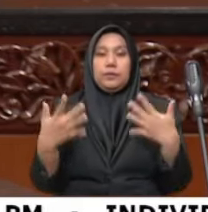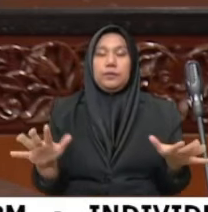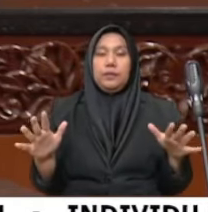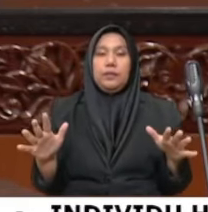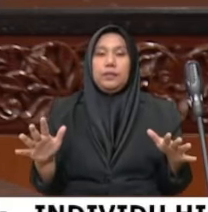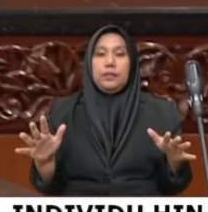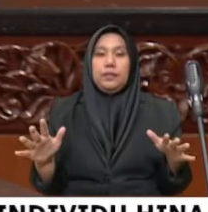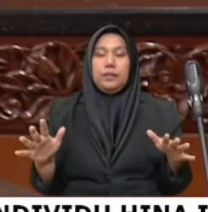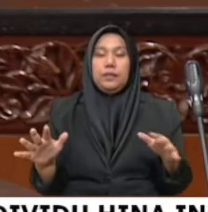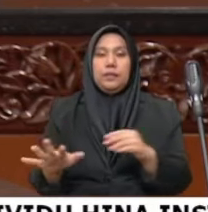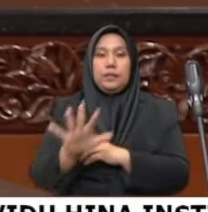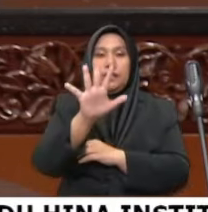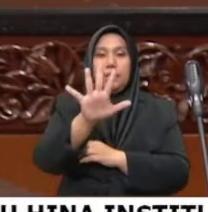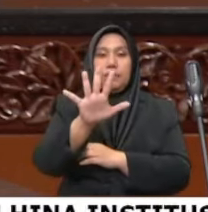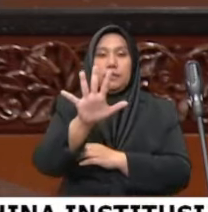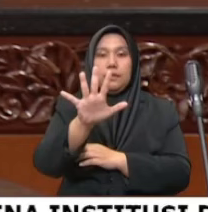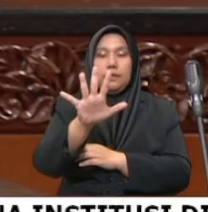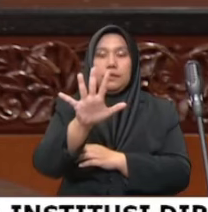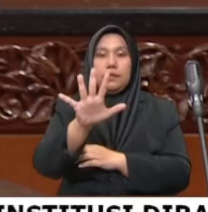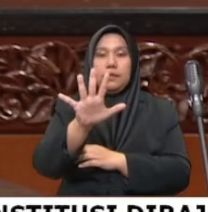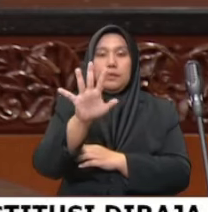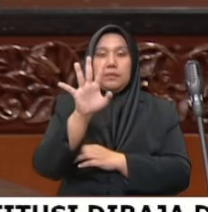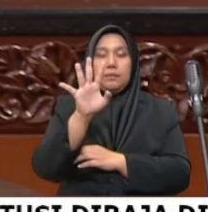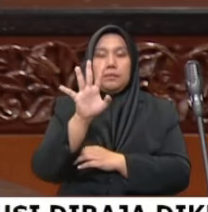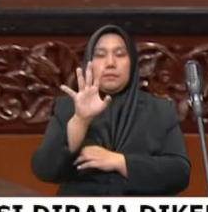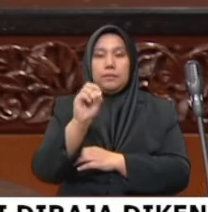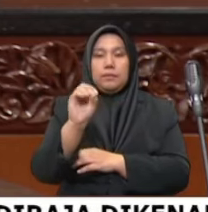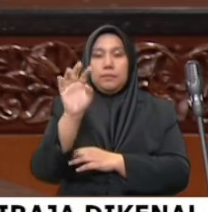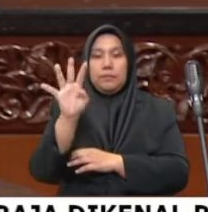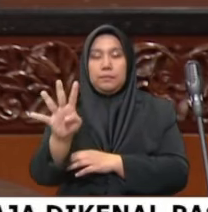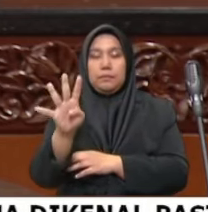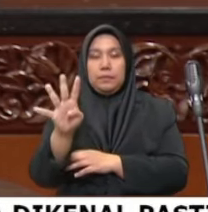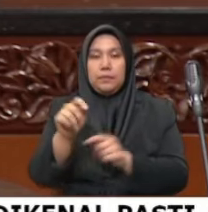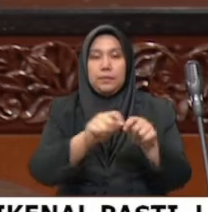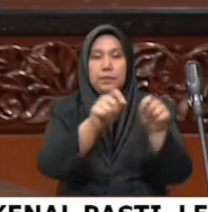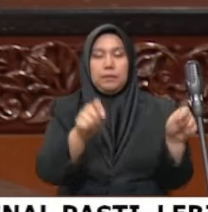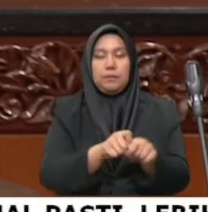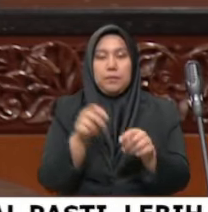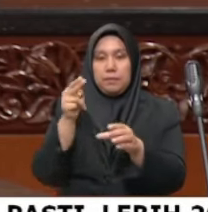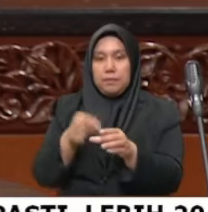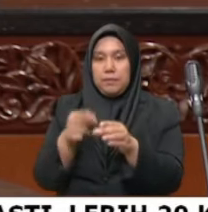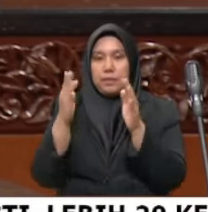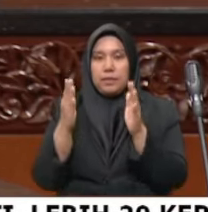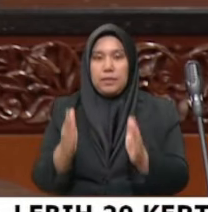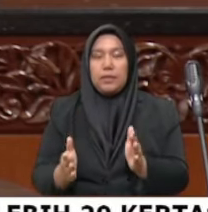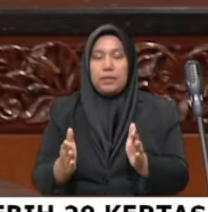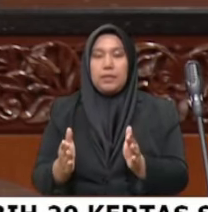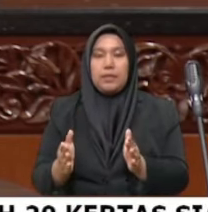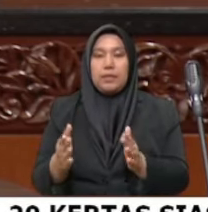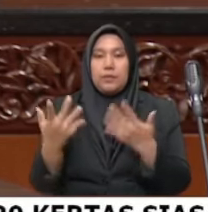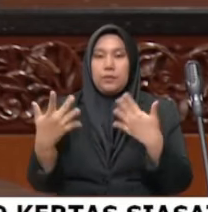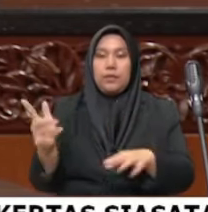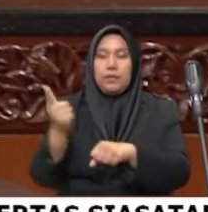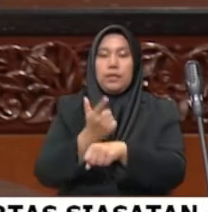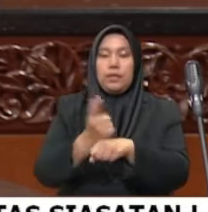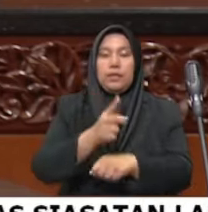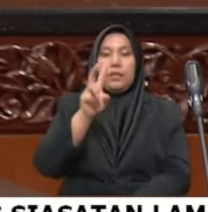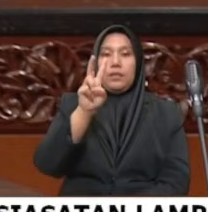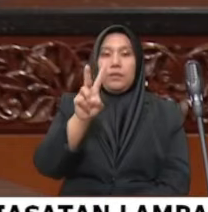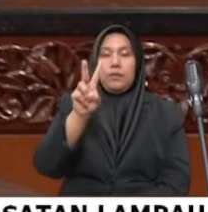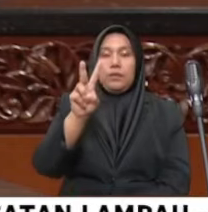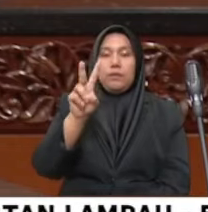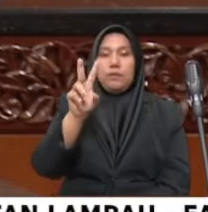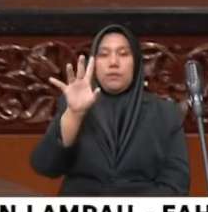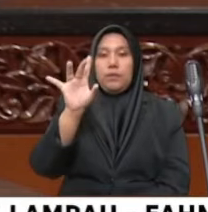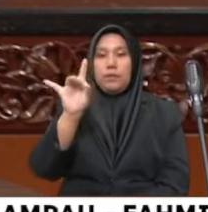ditempatkan 546 tempat dan peserta yang telah dilatih juga 28,500, Yang Berhormat. Ini